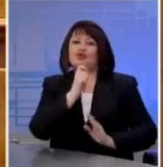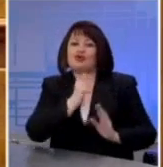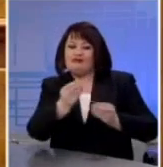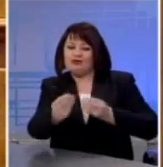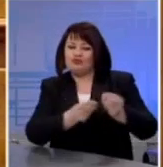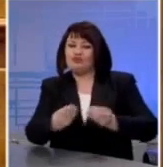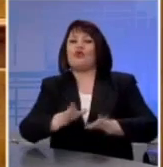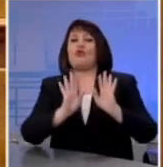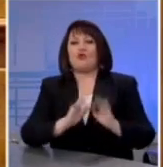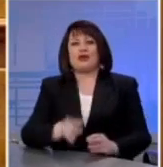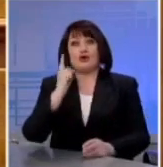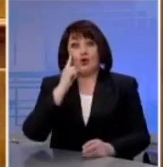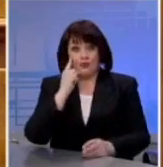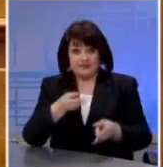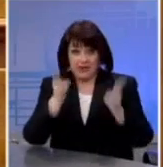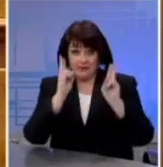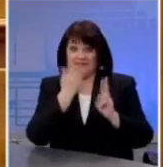θα πάρουν μάθημα.